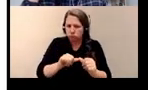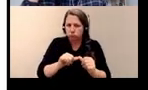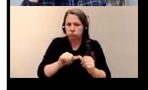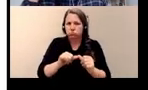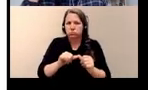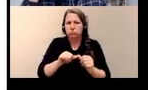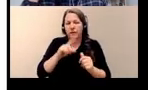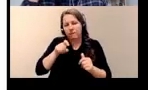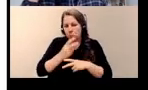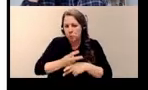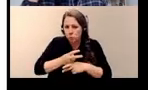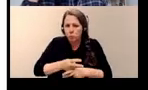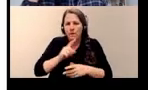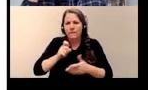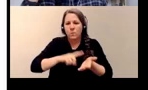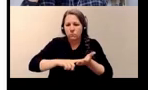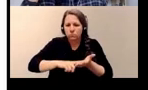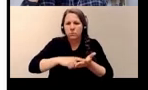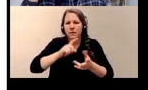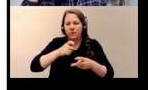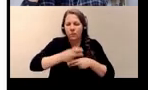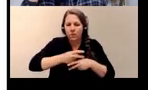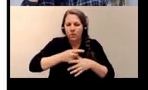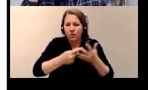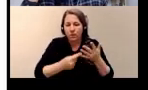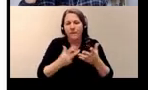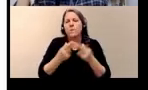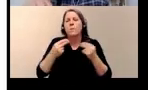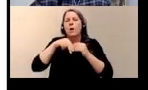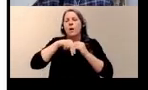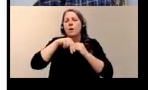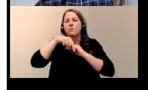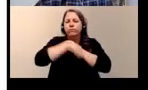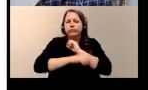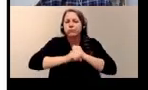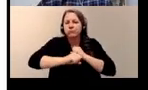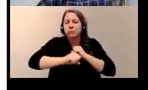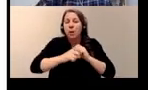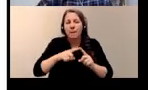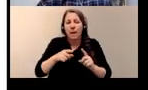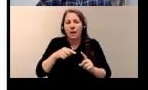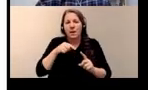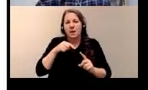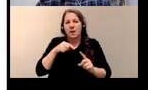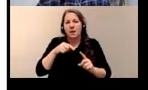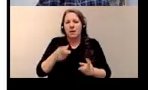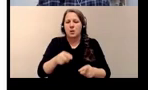un certain soin qu'il aurait apporté, hein, je ne rentrerai pas dans le détail, mais ça fournit, on va dire, le point de départ en